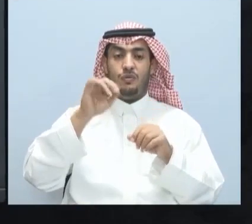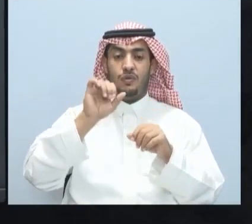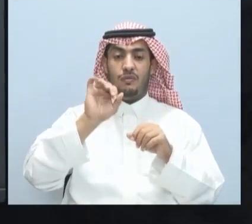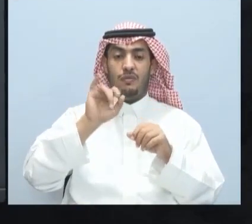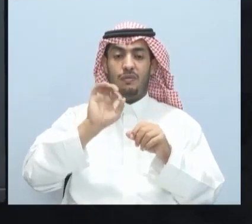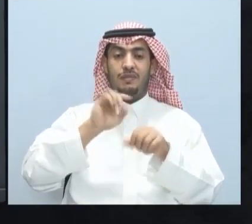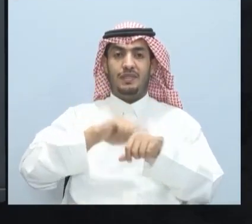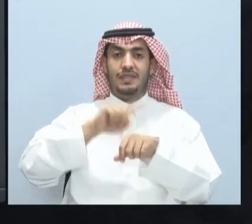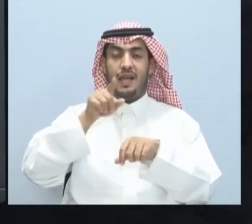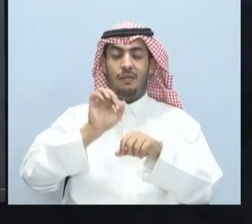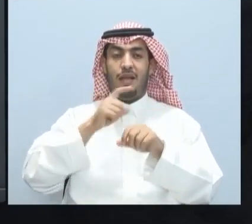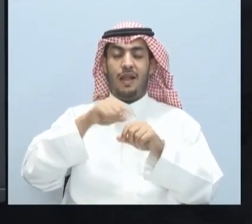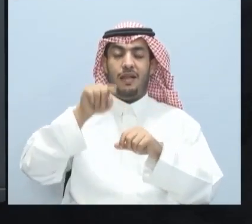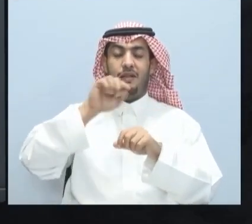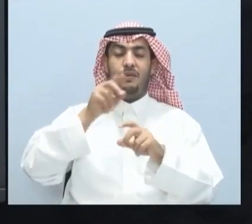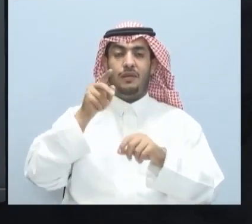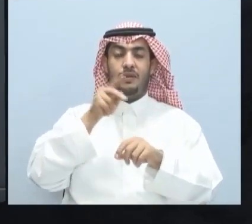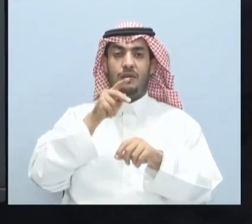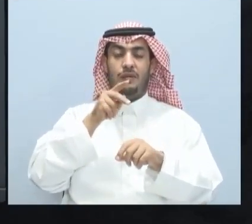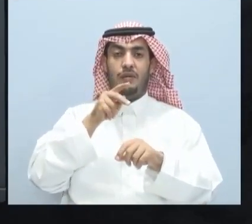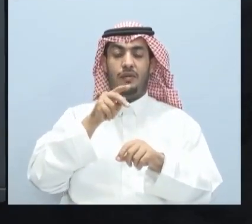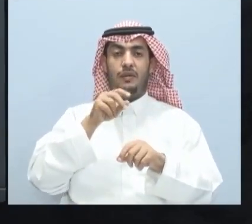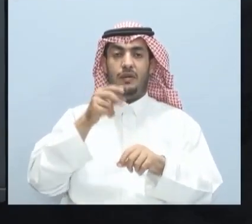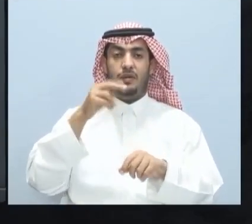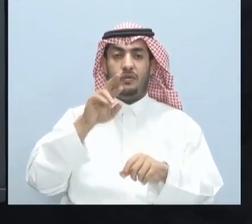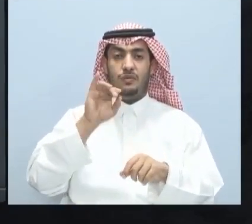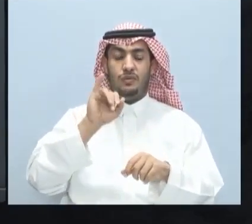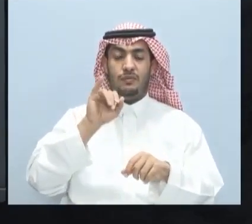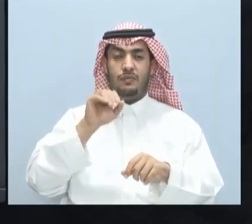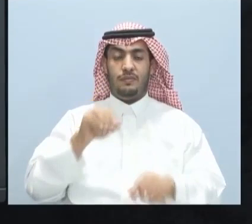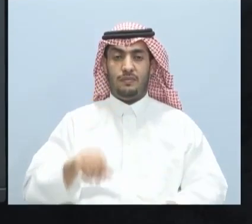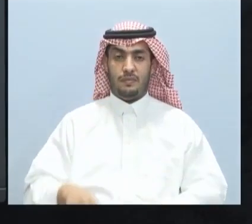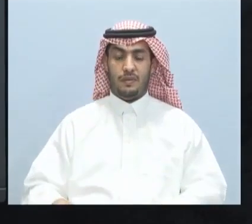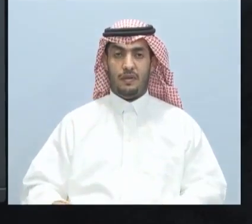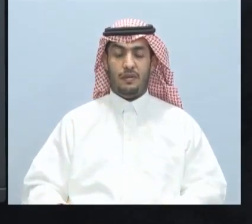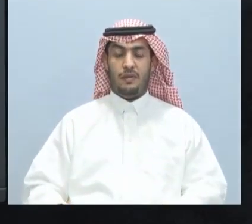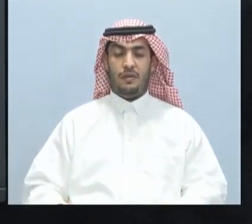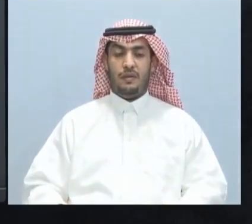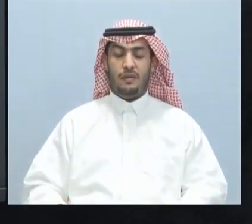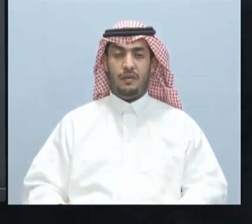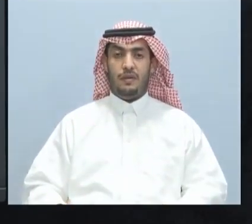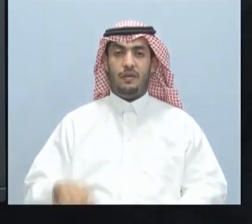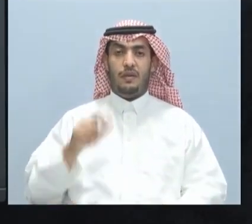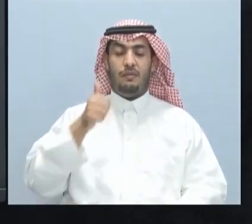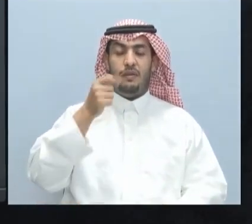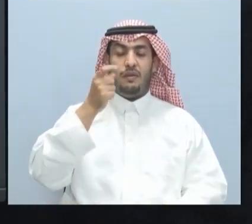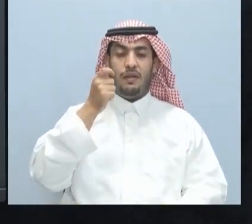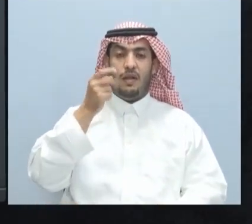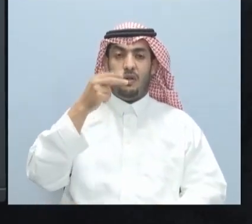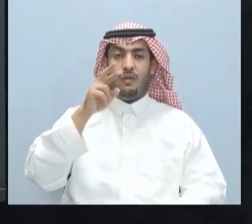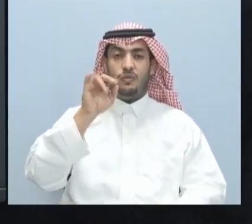عقارب الساعه عكس او تساوي مجموع العزوم عكس عقارب الساعه يبدو لك الان فهمت عزوم